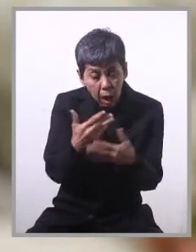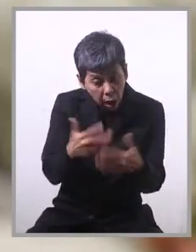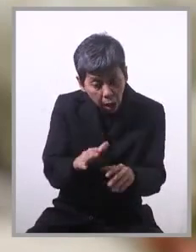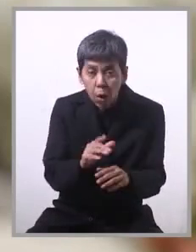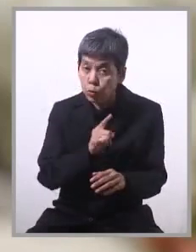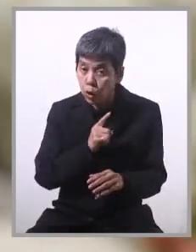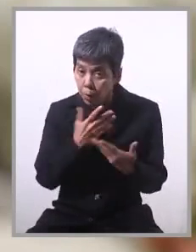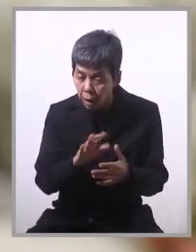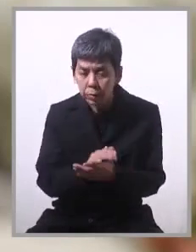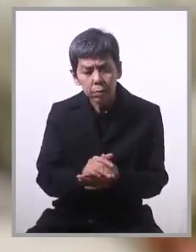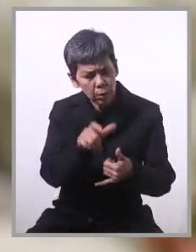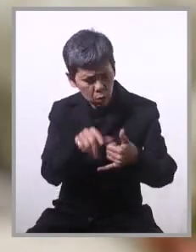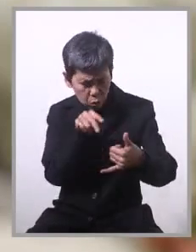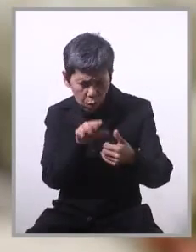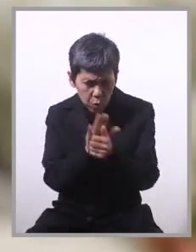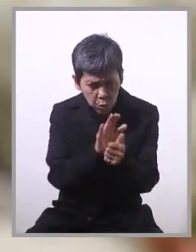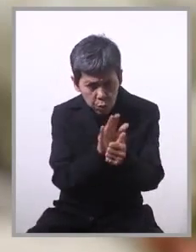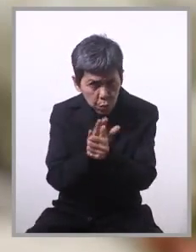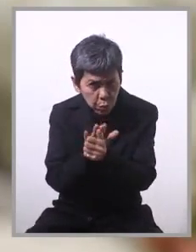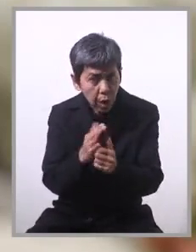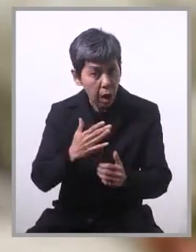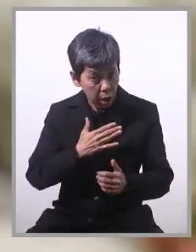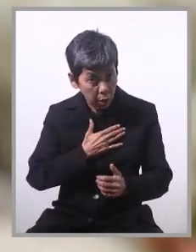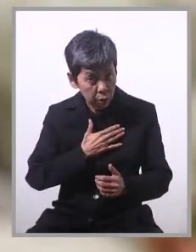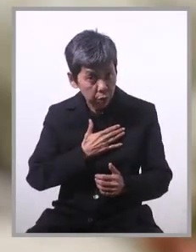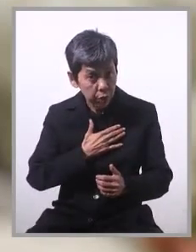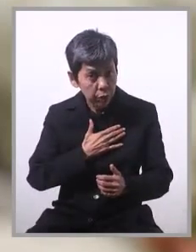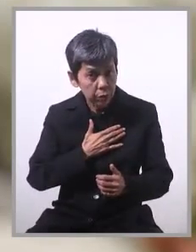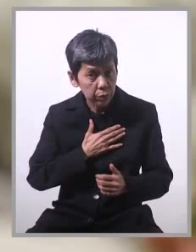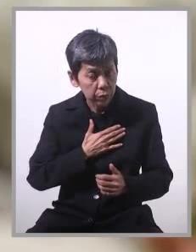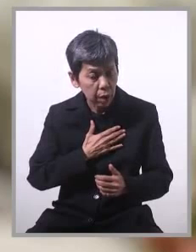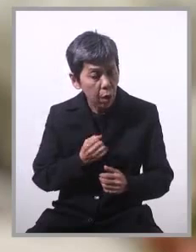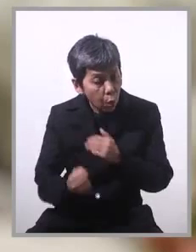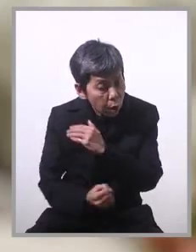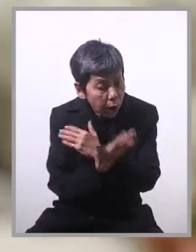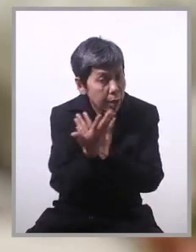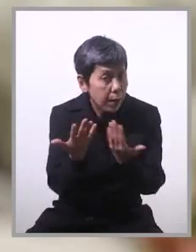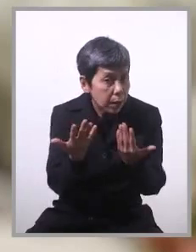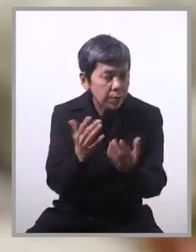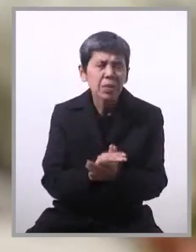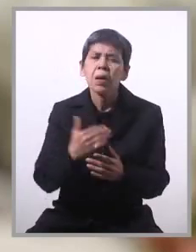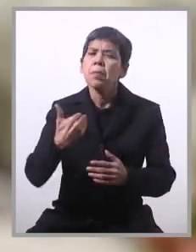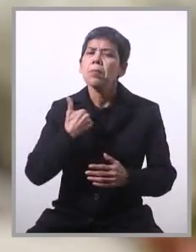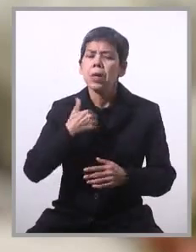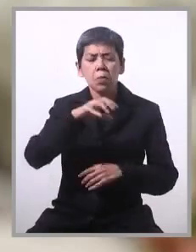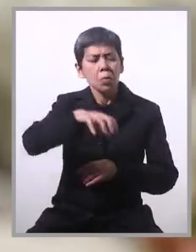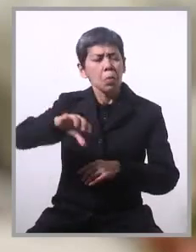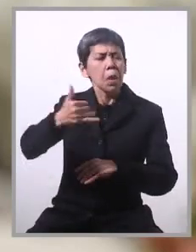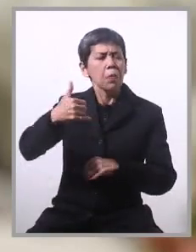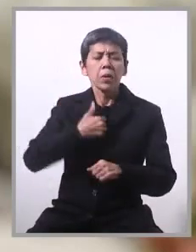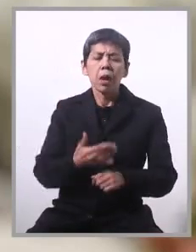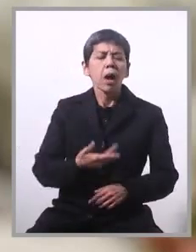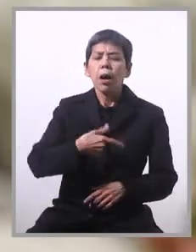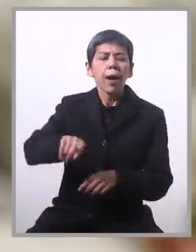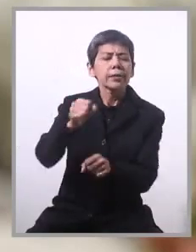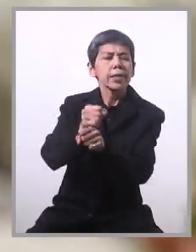แลแล้วคนนั้นดูแลเหมือนที่เราให้โอกาสเขาหรือเปล่าบางทีบางองค์กรเนี่ยส่ง